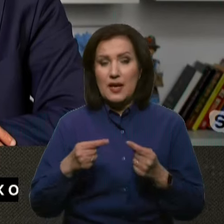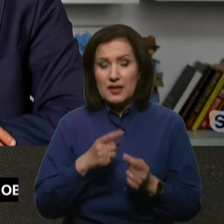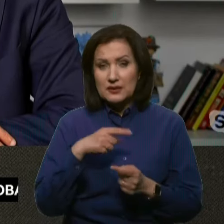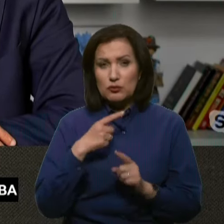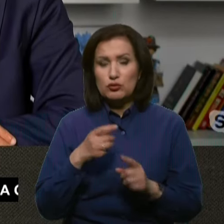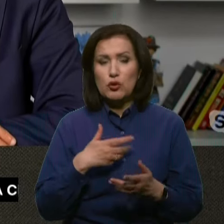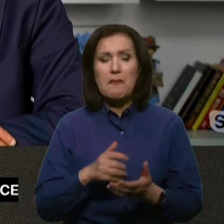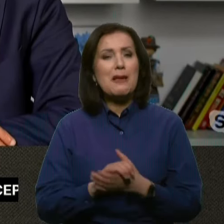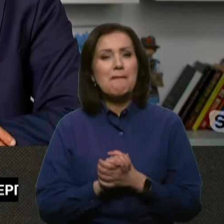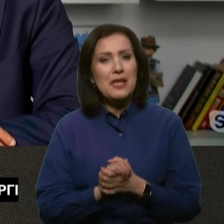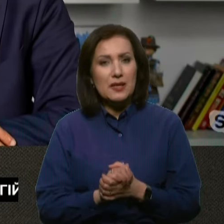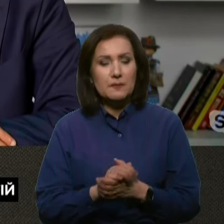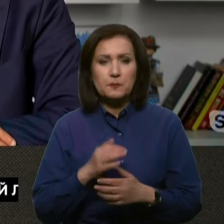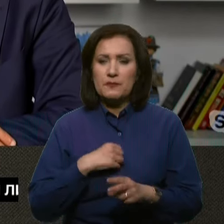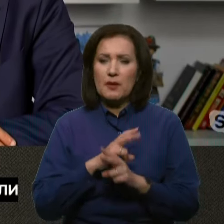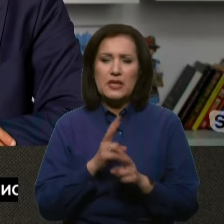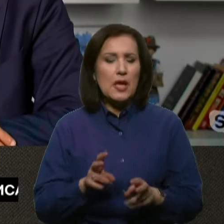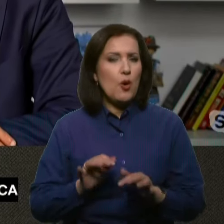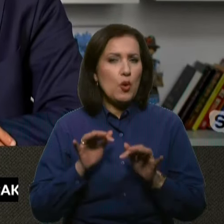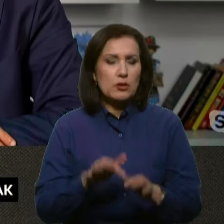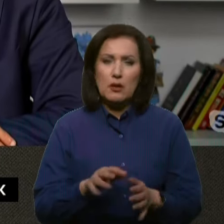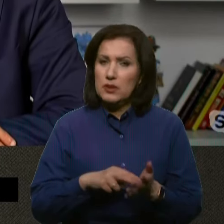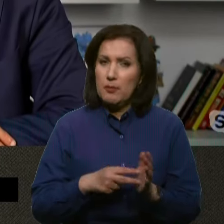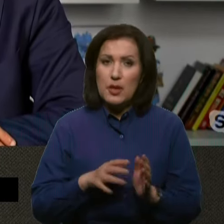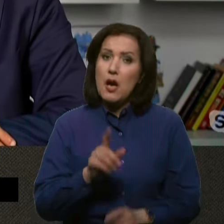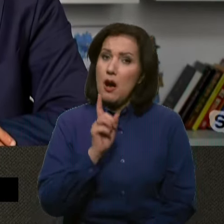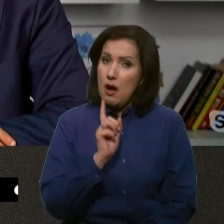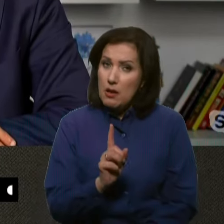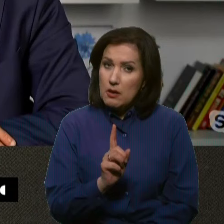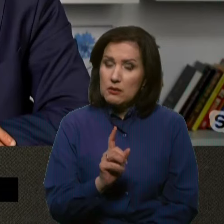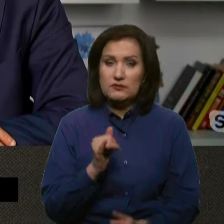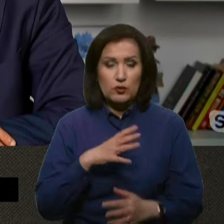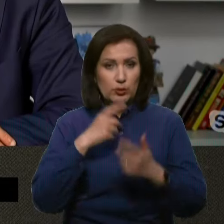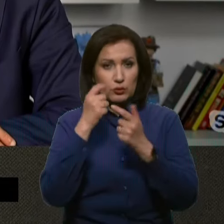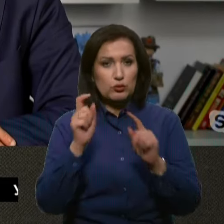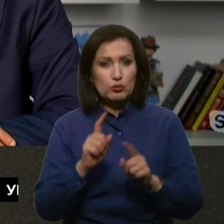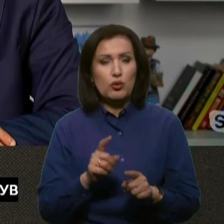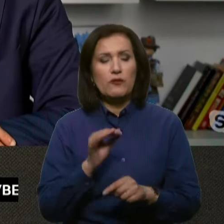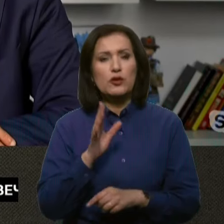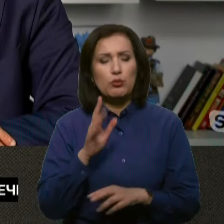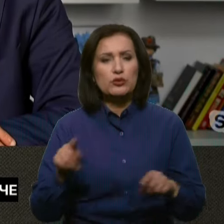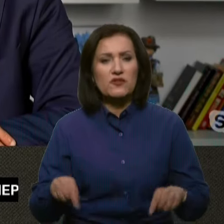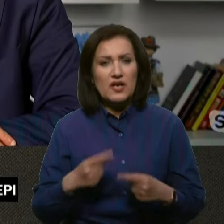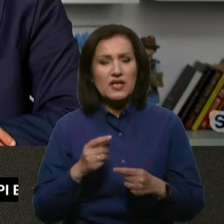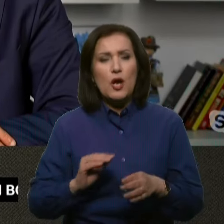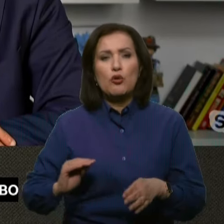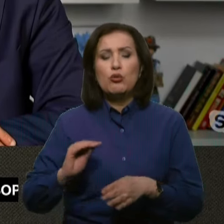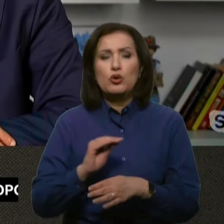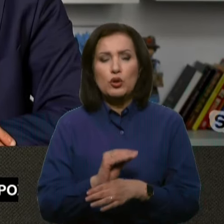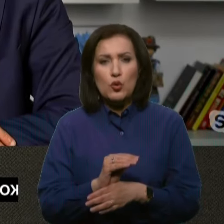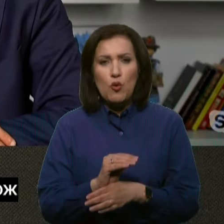яны кажуць, што мы мірныя, мы ні на каго нападаць не плануем, але сёння было заяўлена, што яны будуць ствараць і